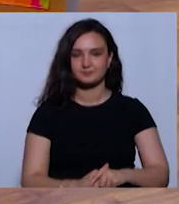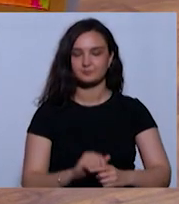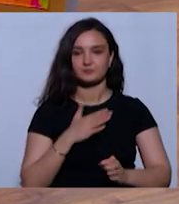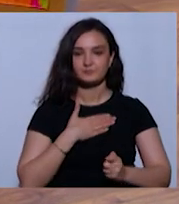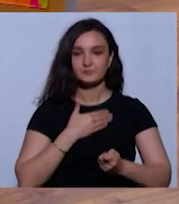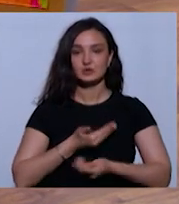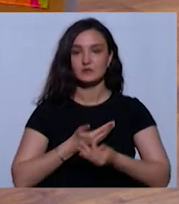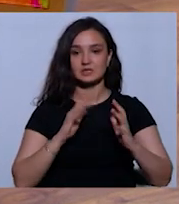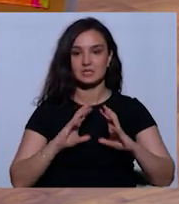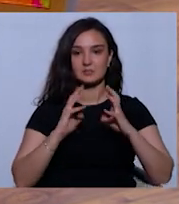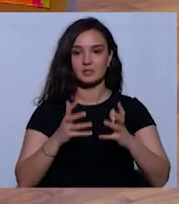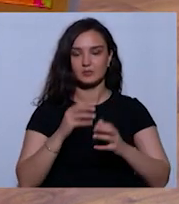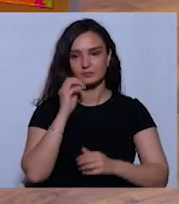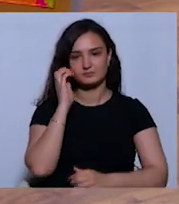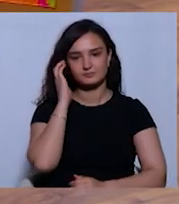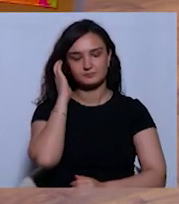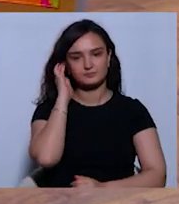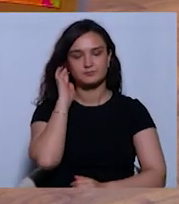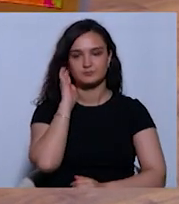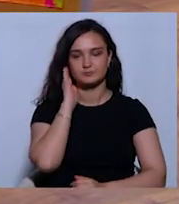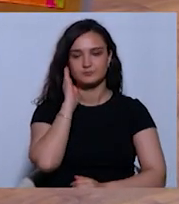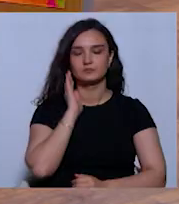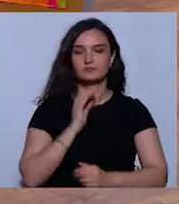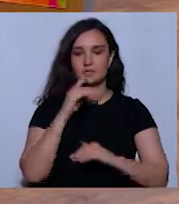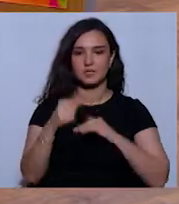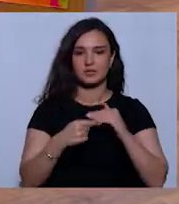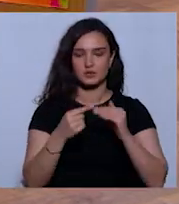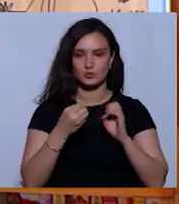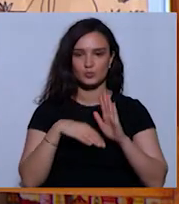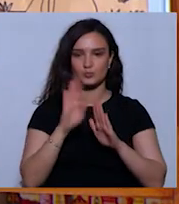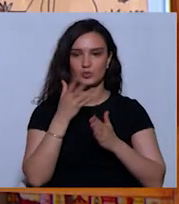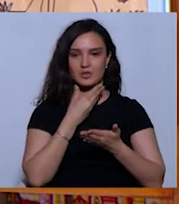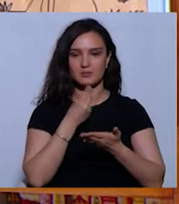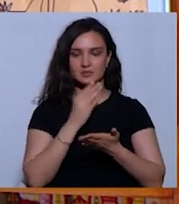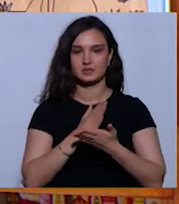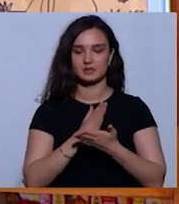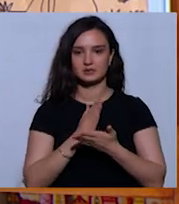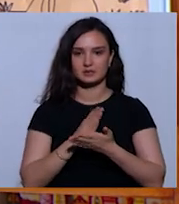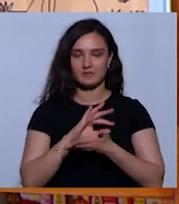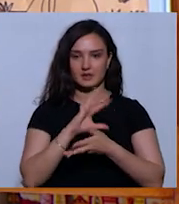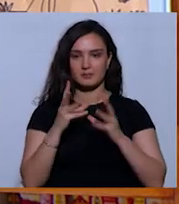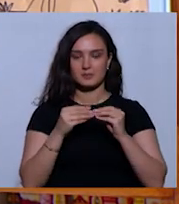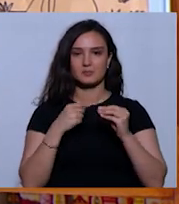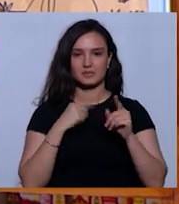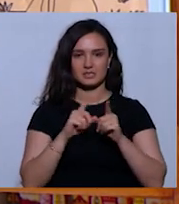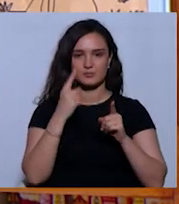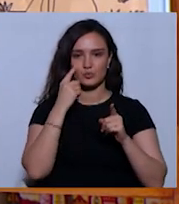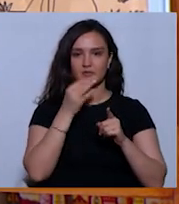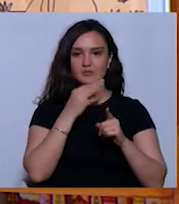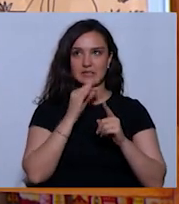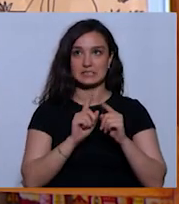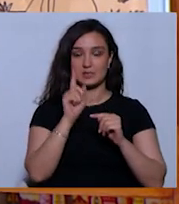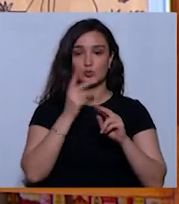ჩვენი ცხოველთა სამყარო და წყალქვეშ ბევრად უფრო ლამაზია ყველაფერი, მე ესე მგონია, ვიდრე